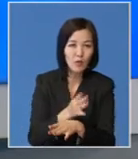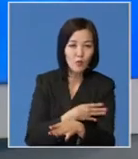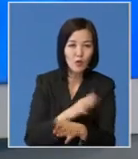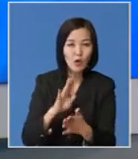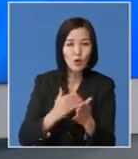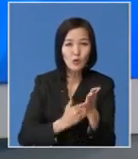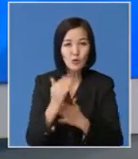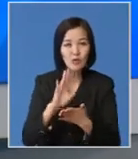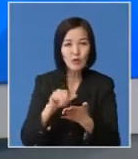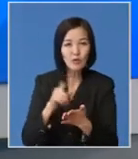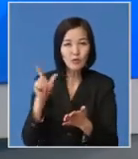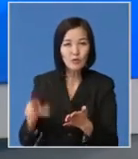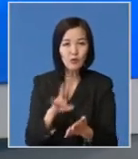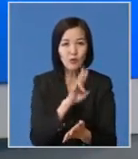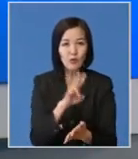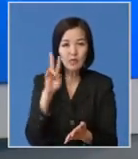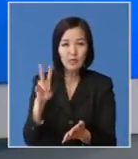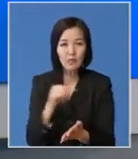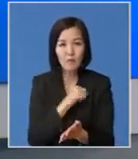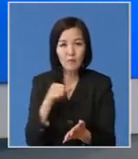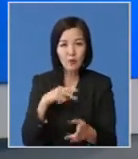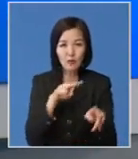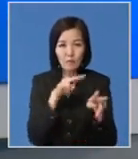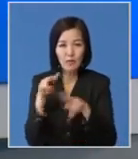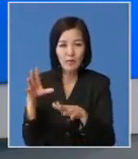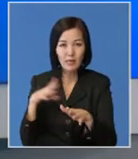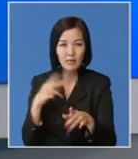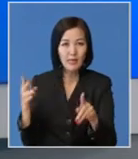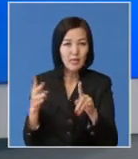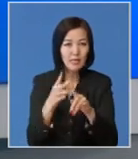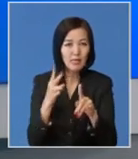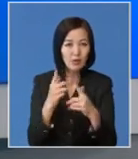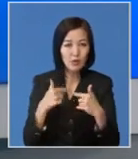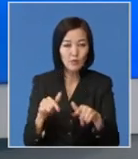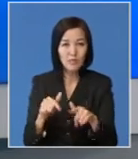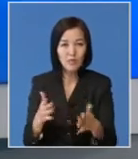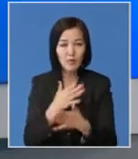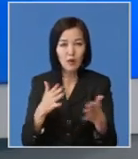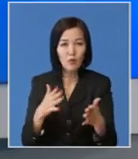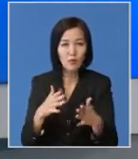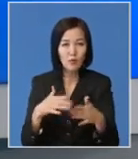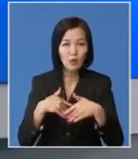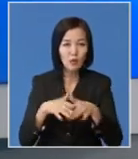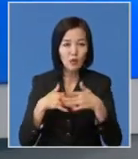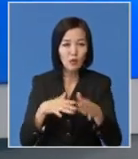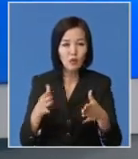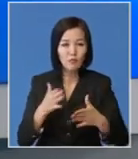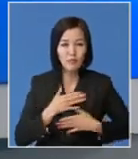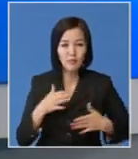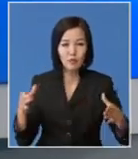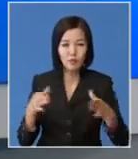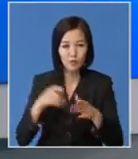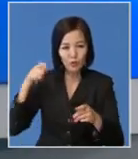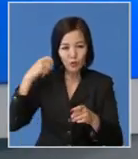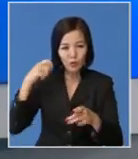қолбасшысы Нұрсұлтан Назарбаев бастан аяқ бақылады. Отырдағы осымен екінші мәрте ұйымдастырылған ауқымды шеруге әріптесі Мұхит Тоқтасында